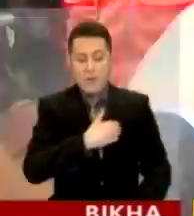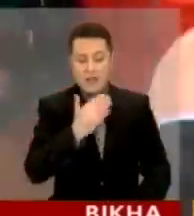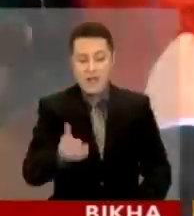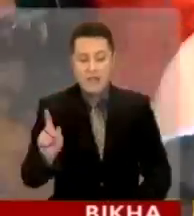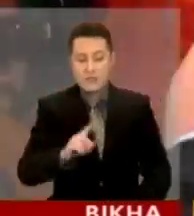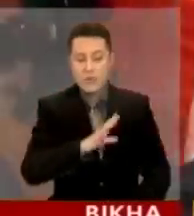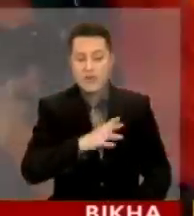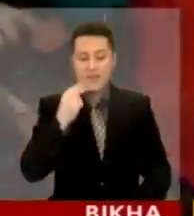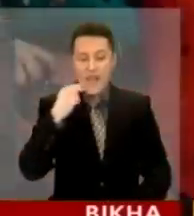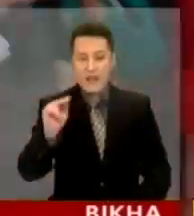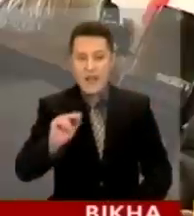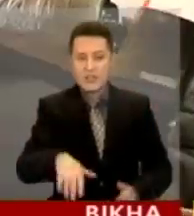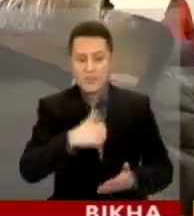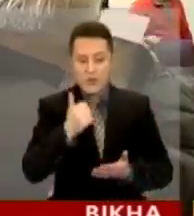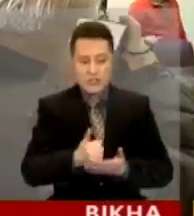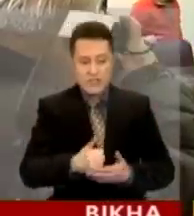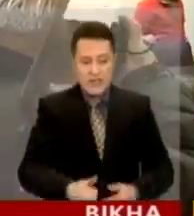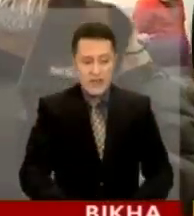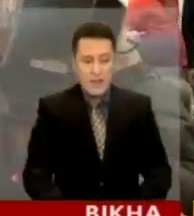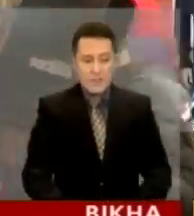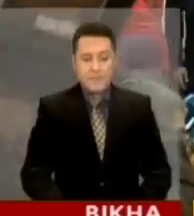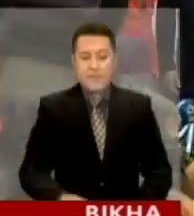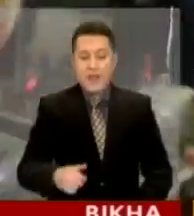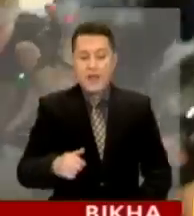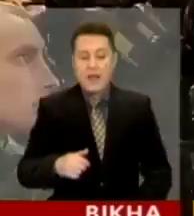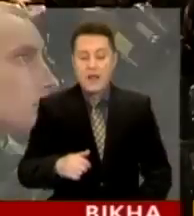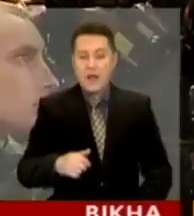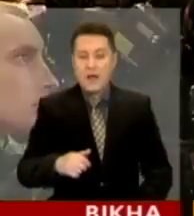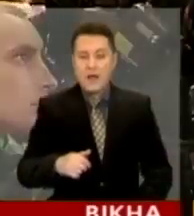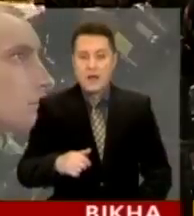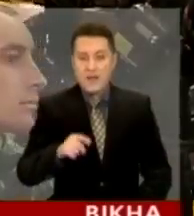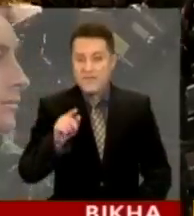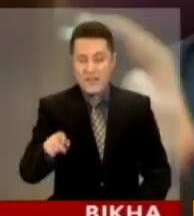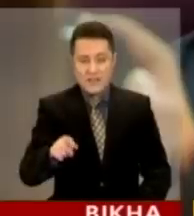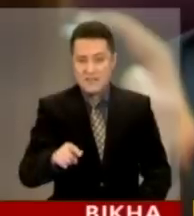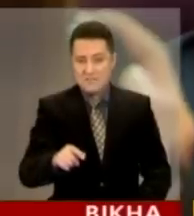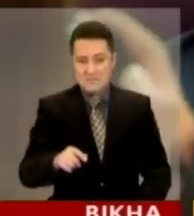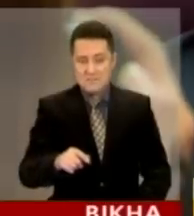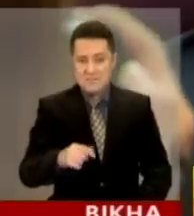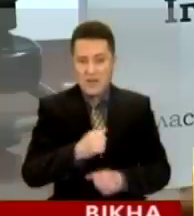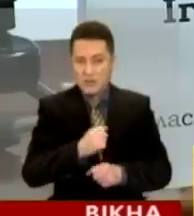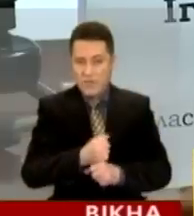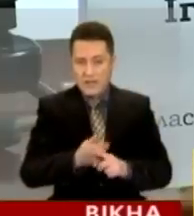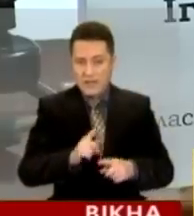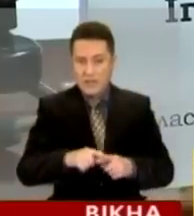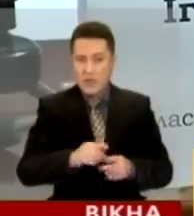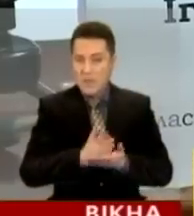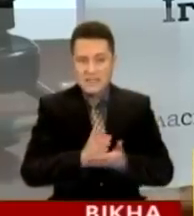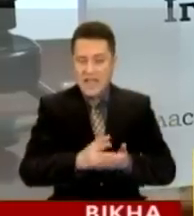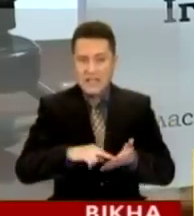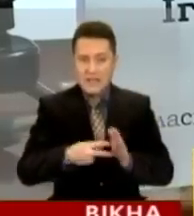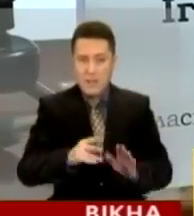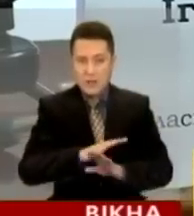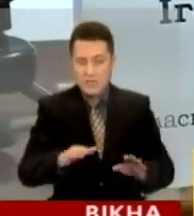очільником це ключі від влади йти в губернатори Коломойський зізнається не планував Если би Мне сказали там ещё